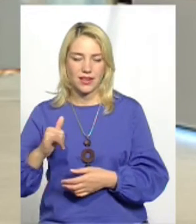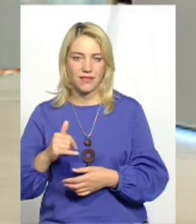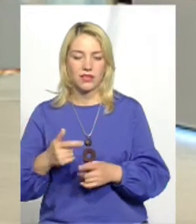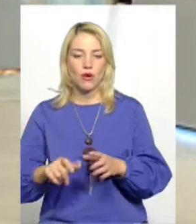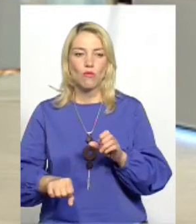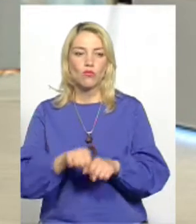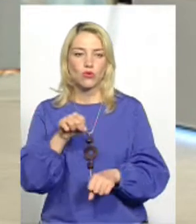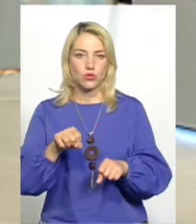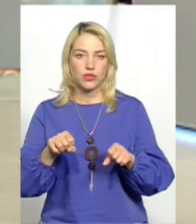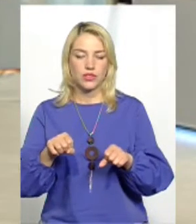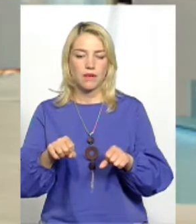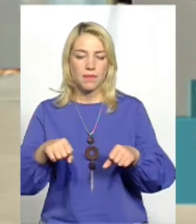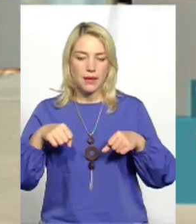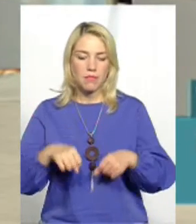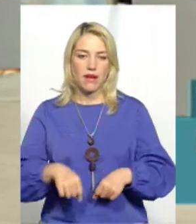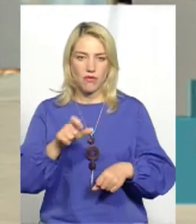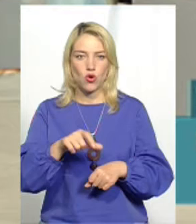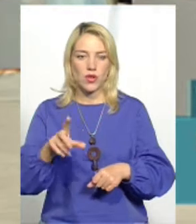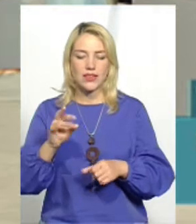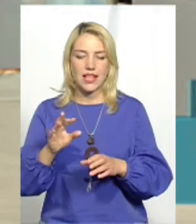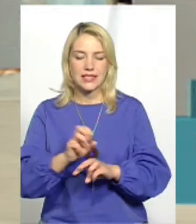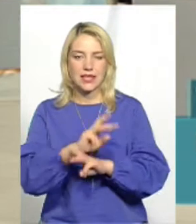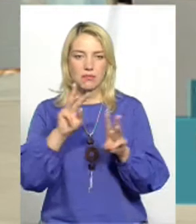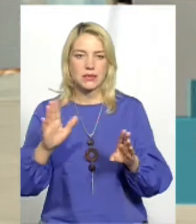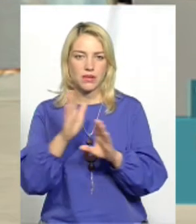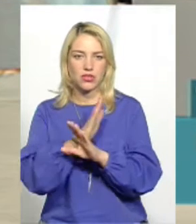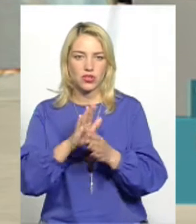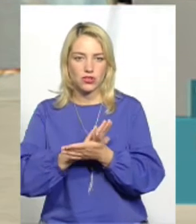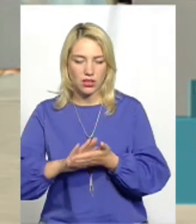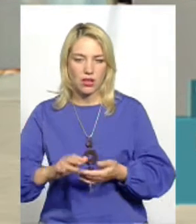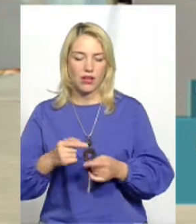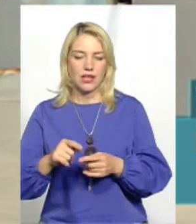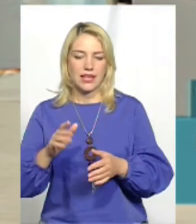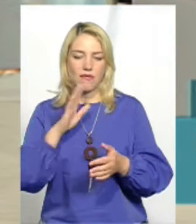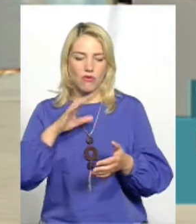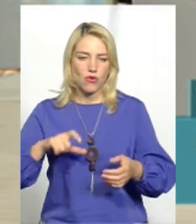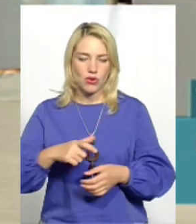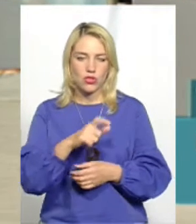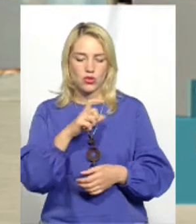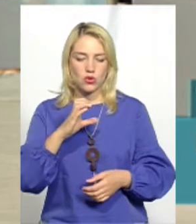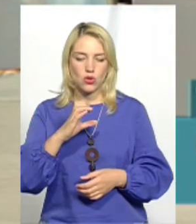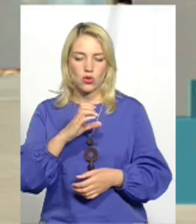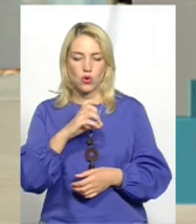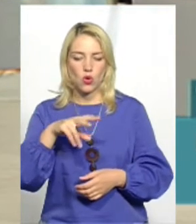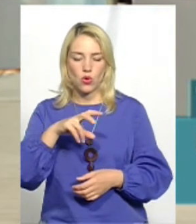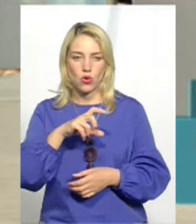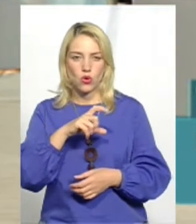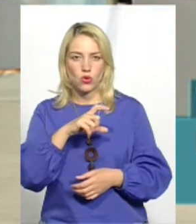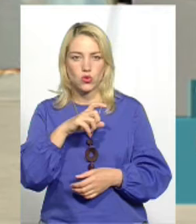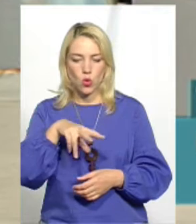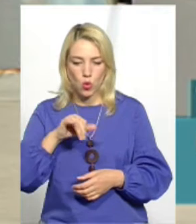порушуються права громадян на безпечне довкілля, забрудниться річка Хомора-Случ, є вплив на Хмельницьку область, на Житомирську